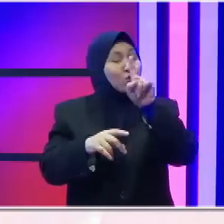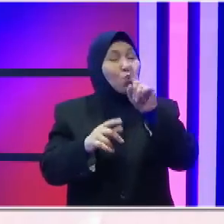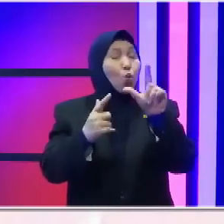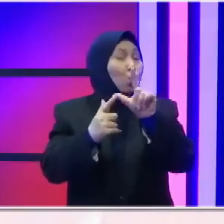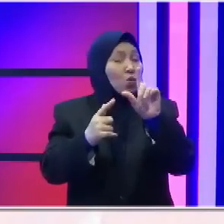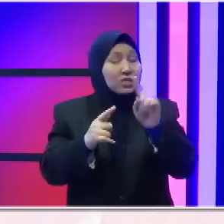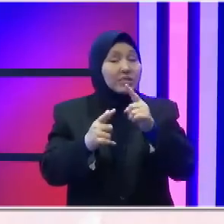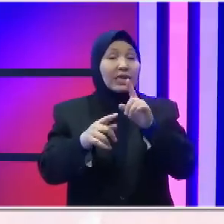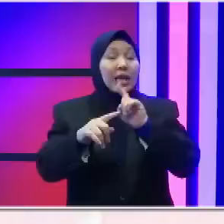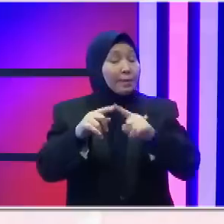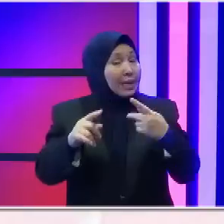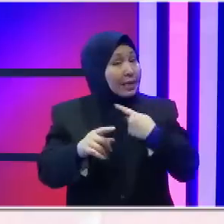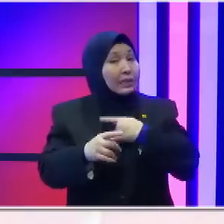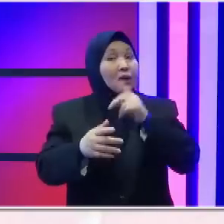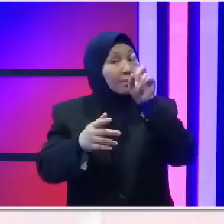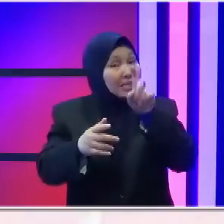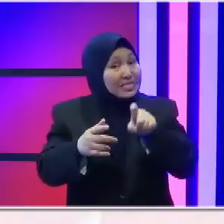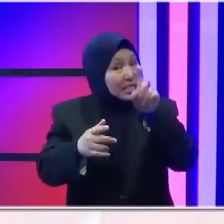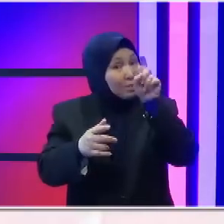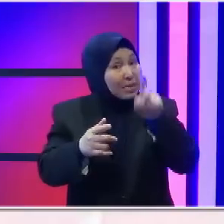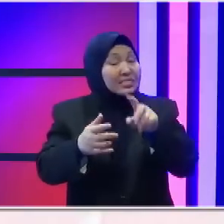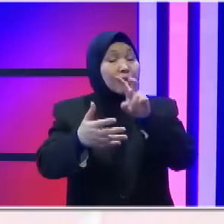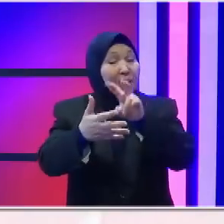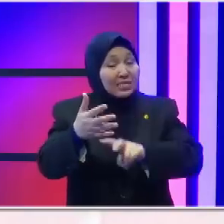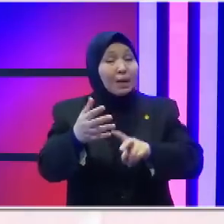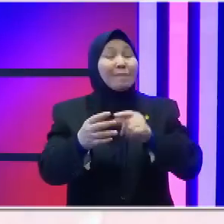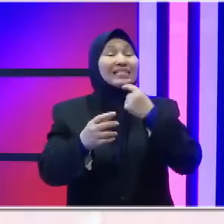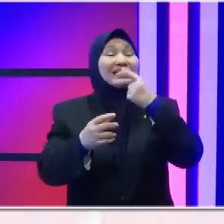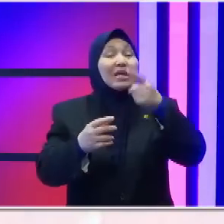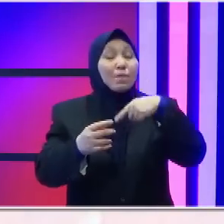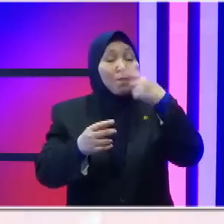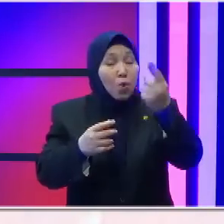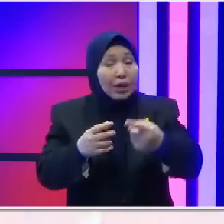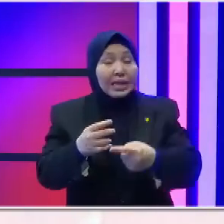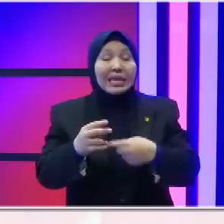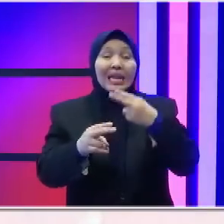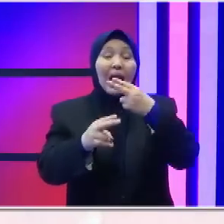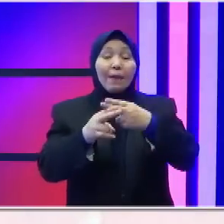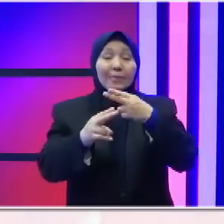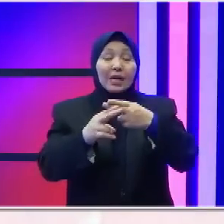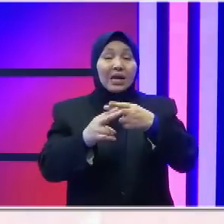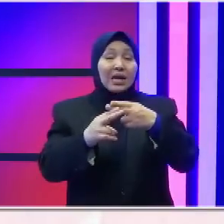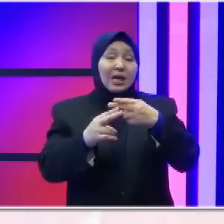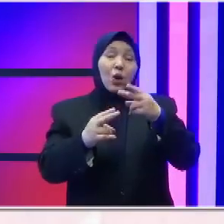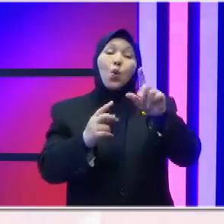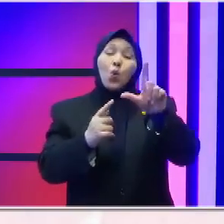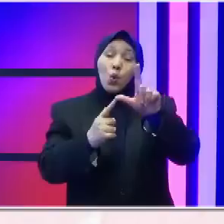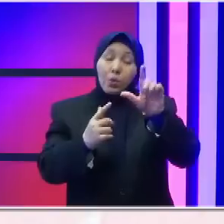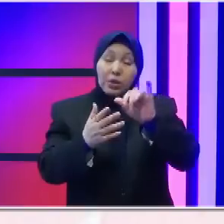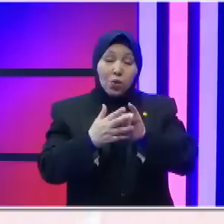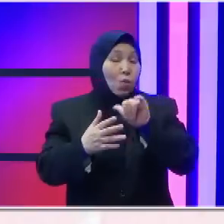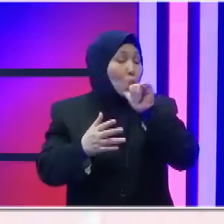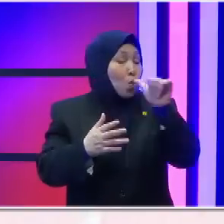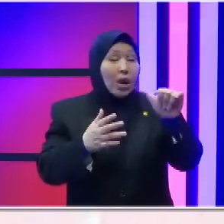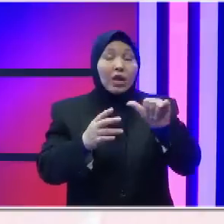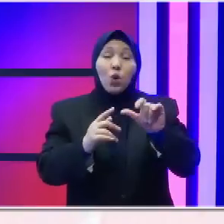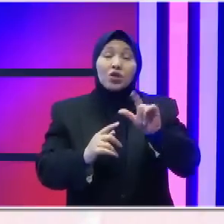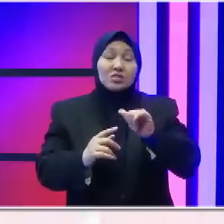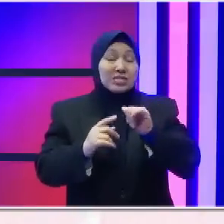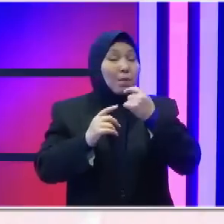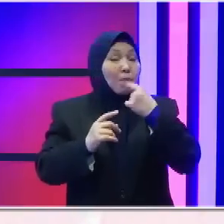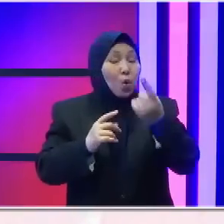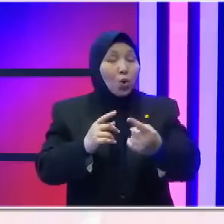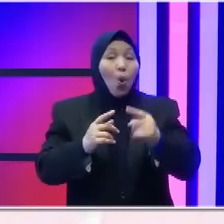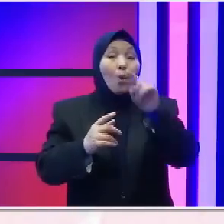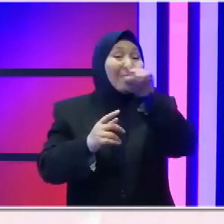saja, tapi kita kena baca dengan menyebut namanya, asma'ul huruf, kena sebut namanya, bukan sebut baris dan sebagainya. So nama